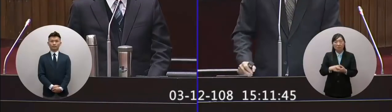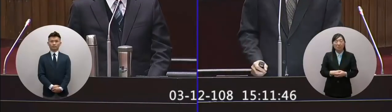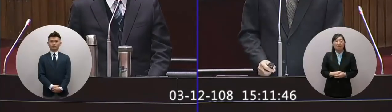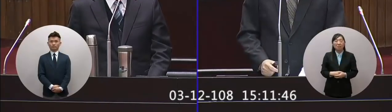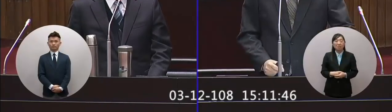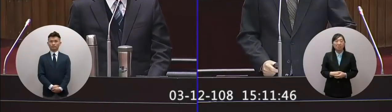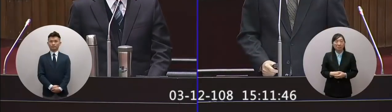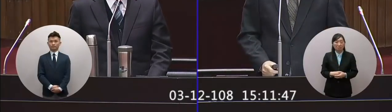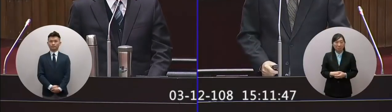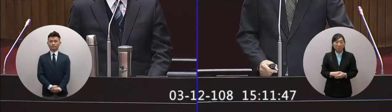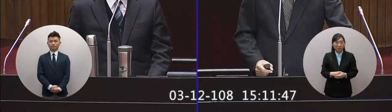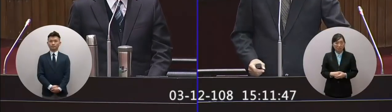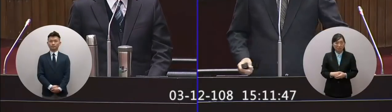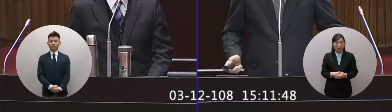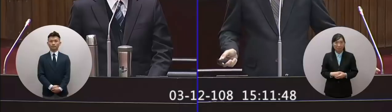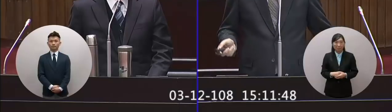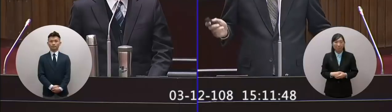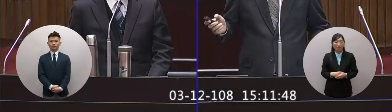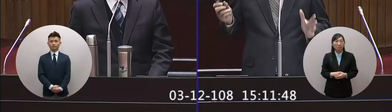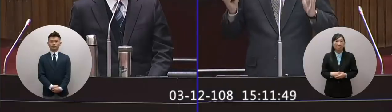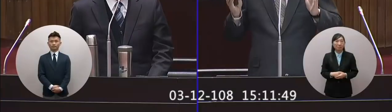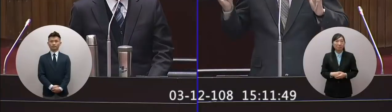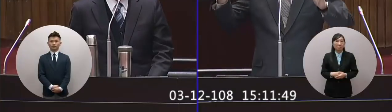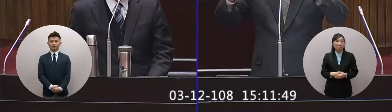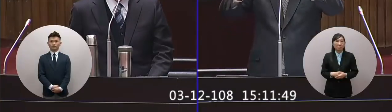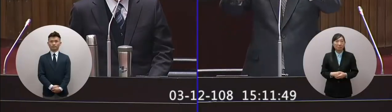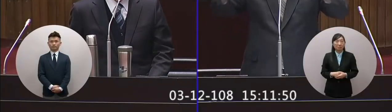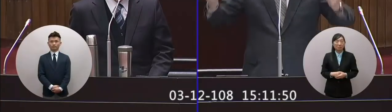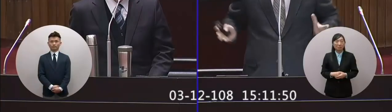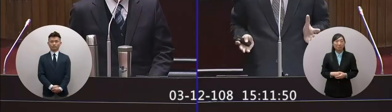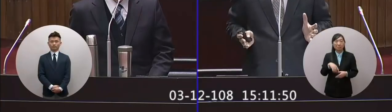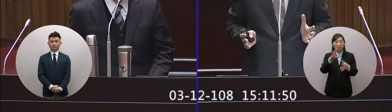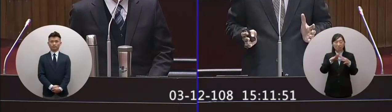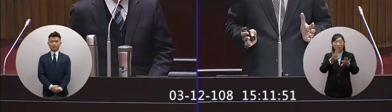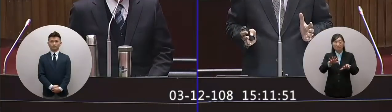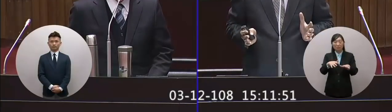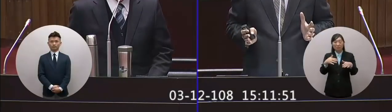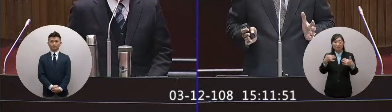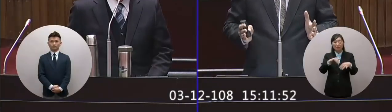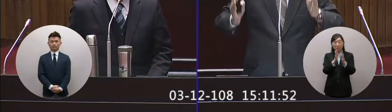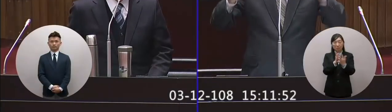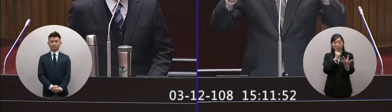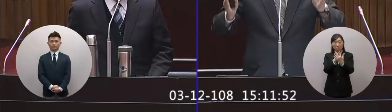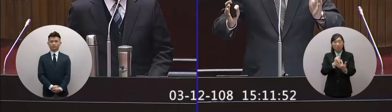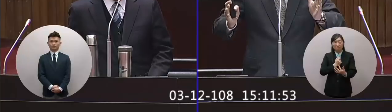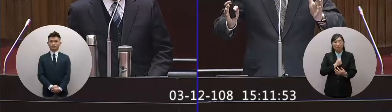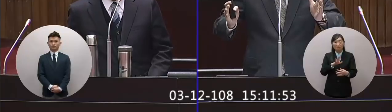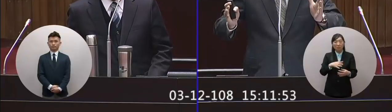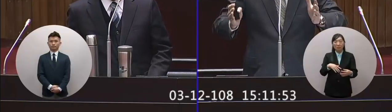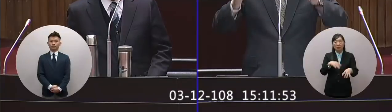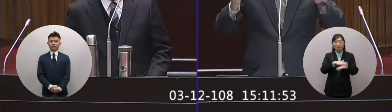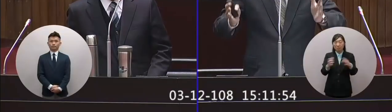看到的要通盘的问题，所以这个问题我们现在把它点出来。我们的交通